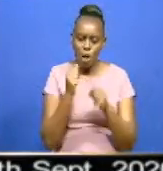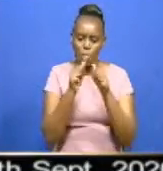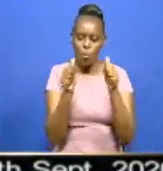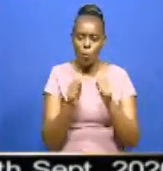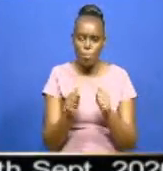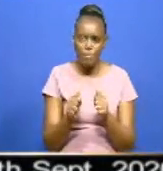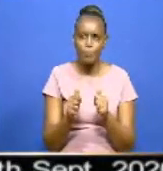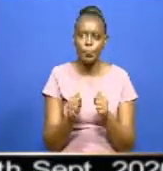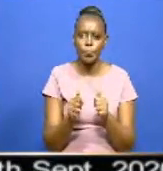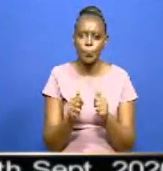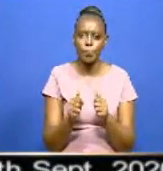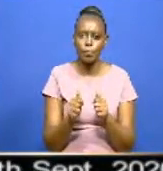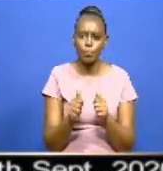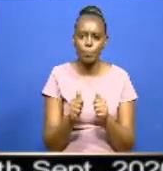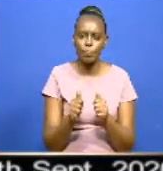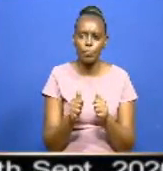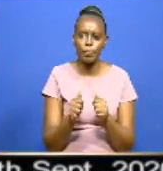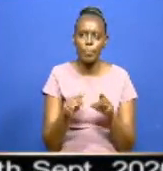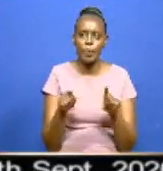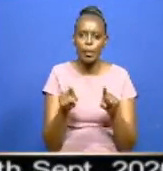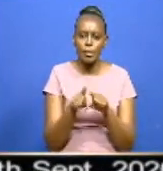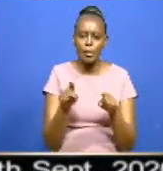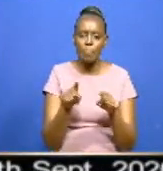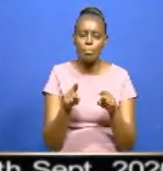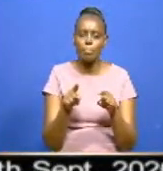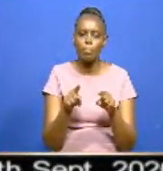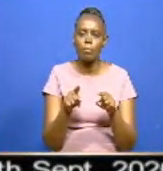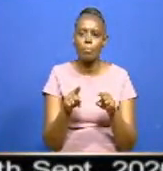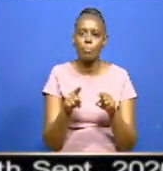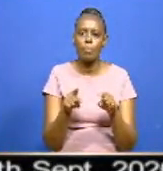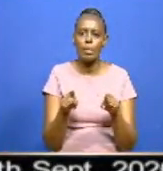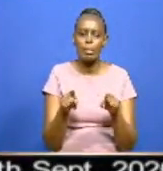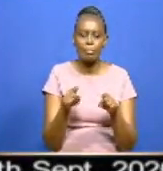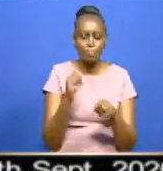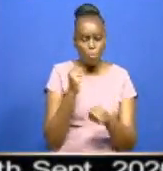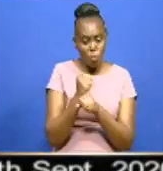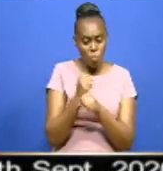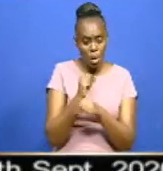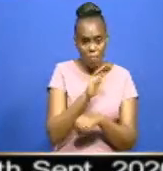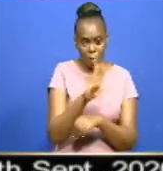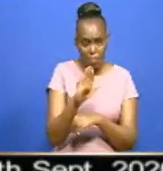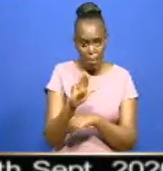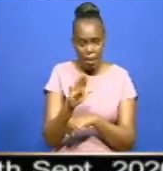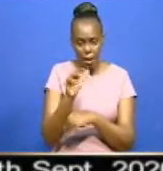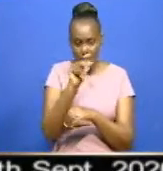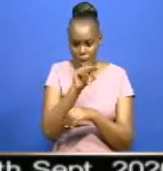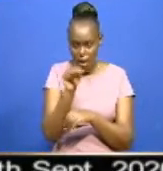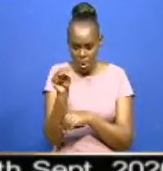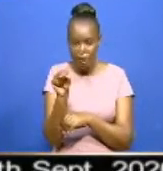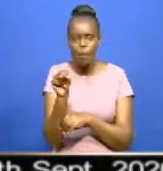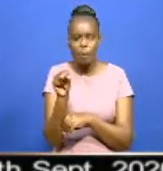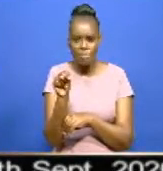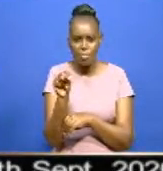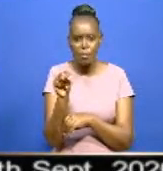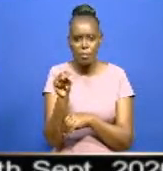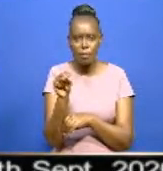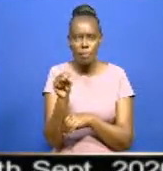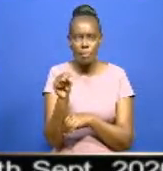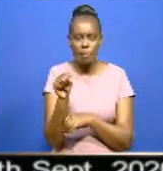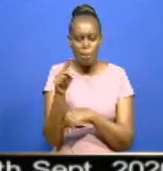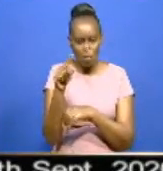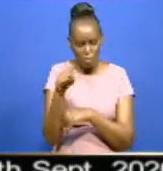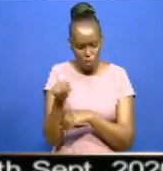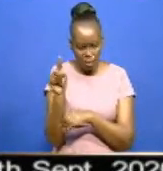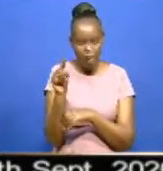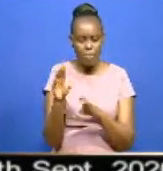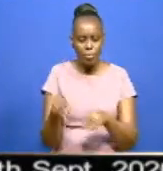Na kulingana na kubobea kwa kazi kwa Anne Ritu ni kuwa ni sawa,